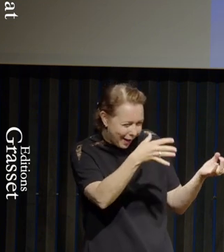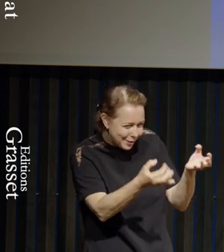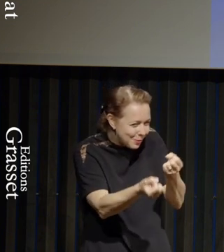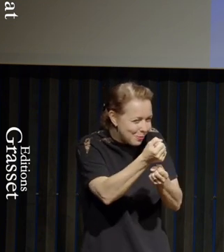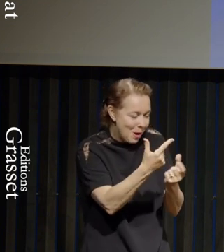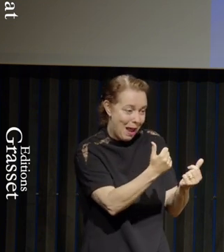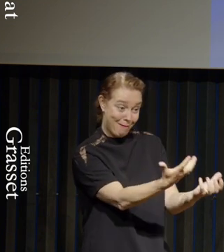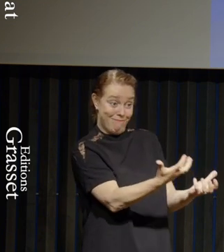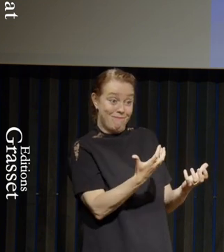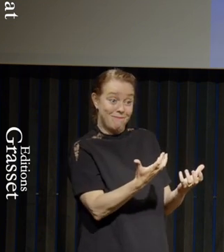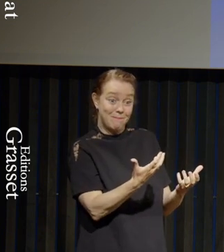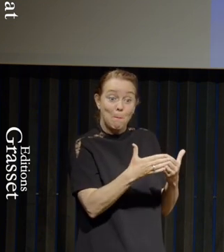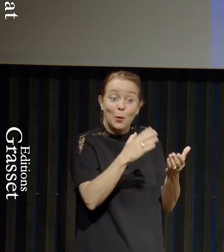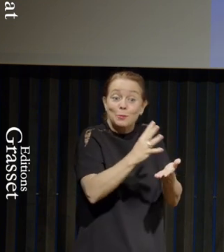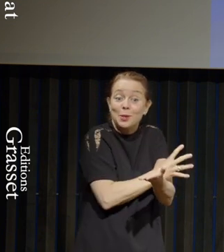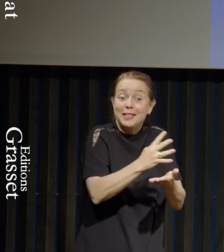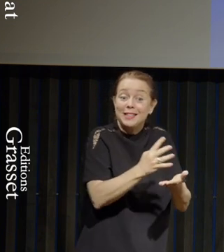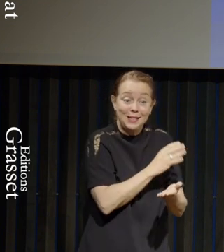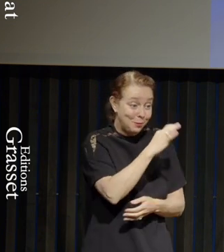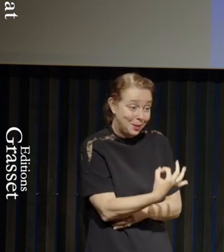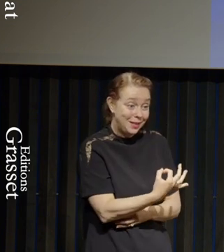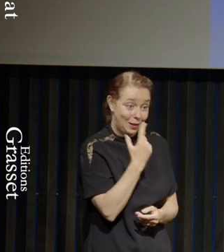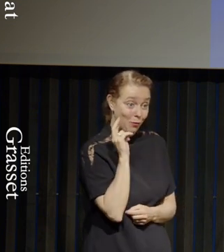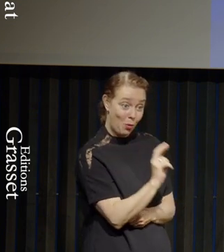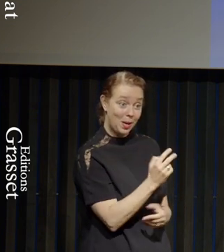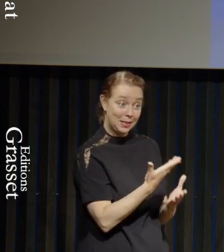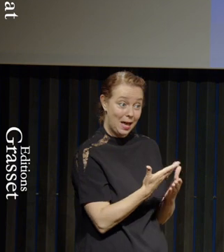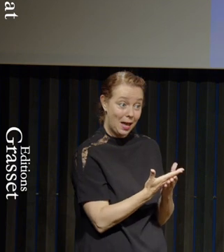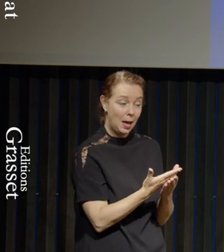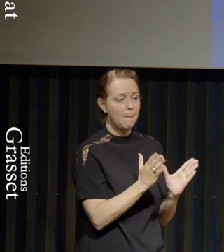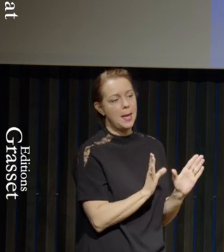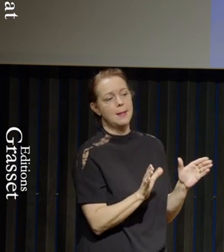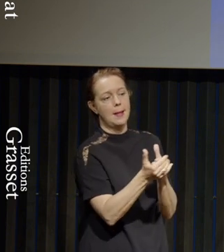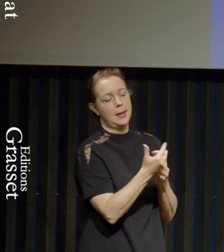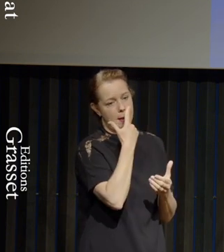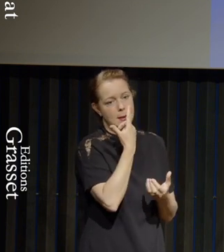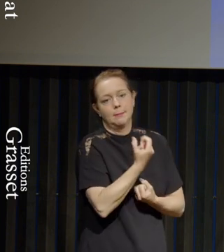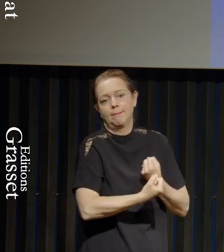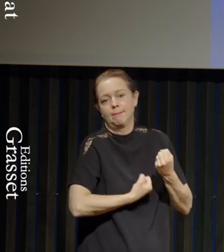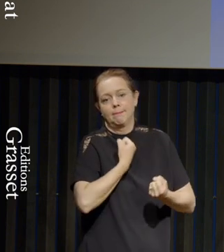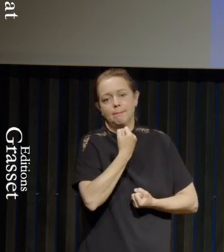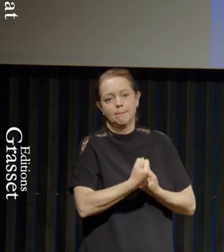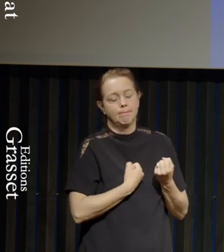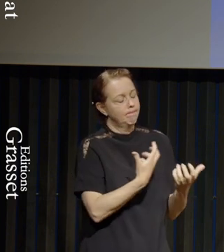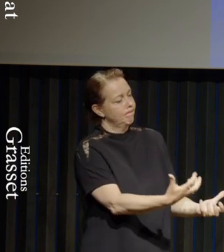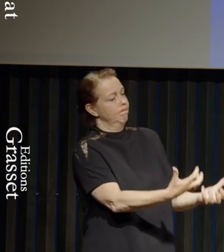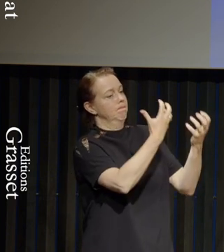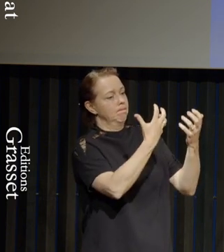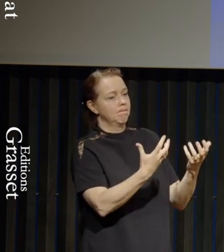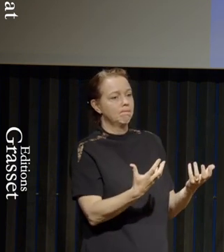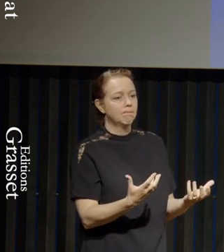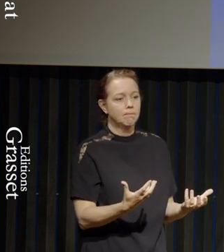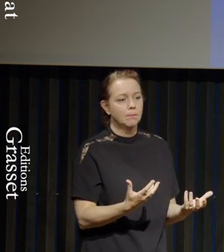peut-être même à la poésie. Et on voit aussi toute la souffrance qui charrie